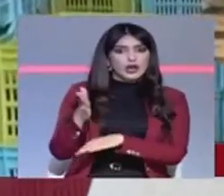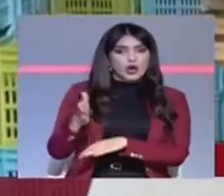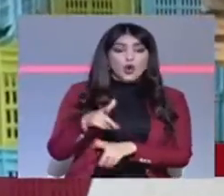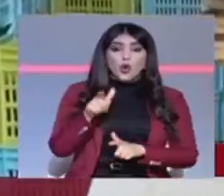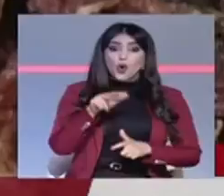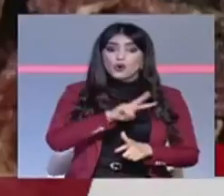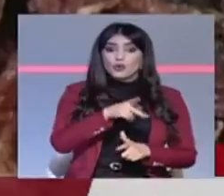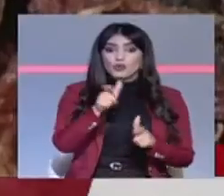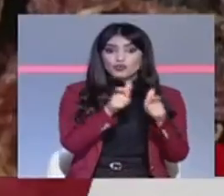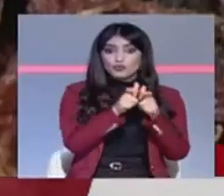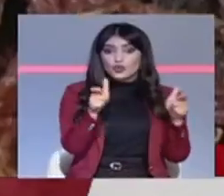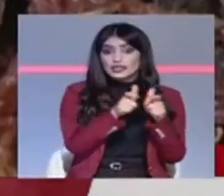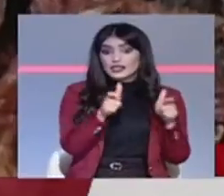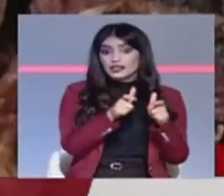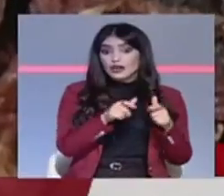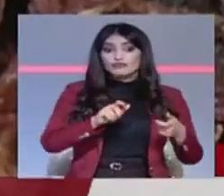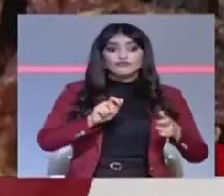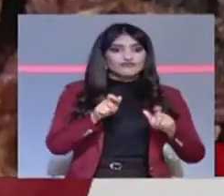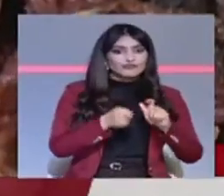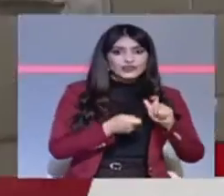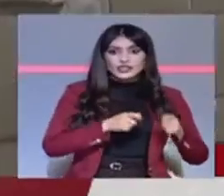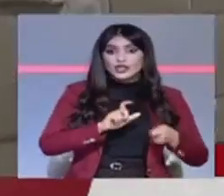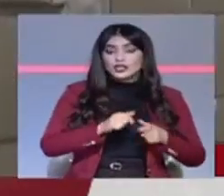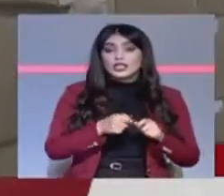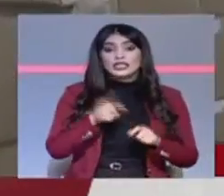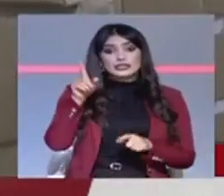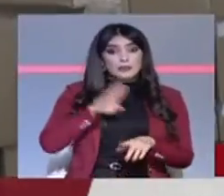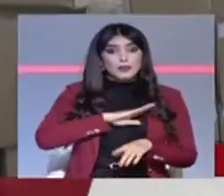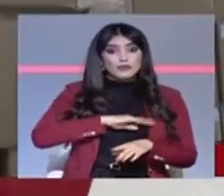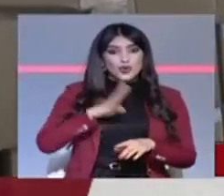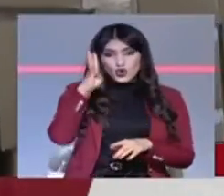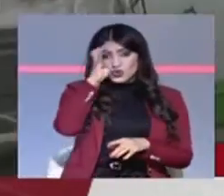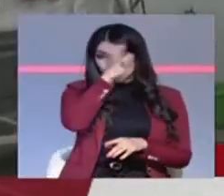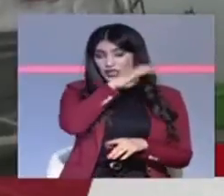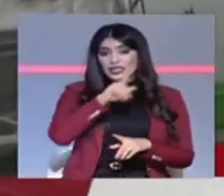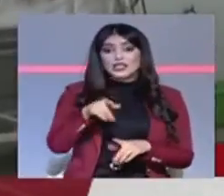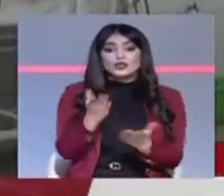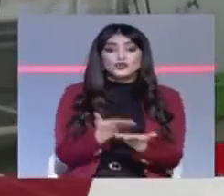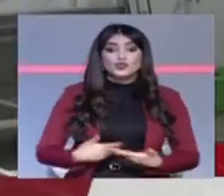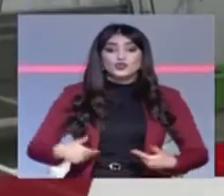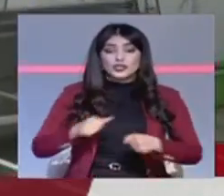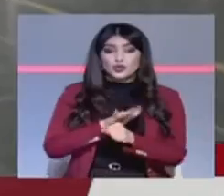بسبب الصعوبات التي مع تداعيات